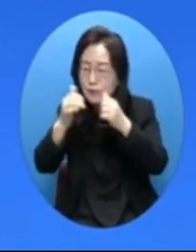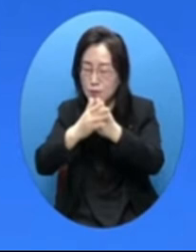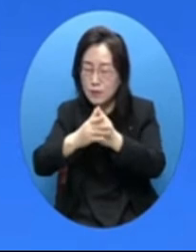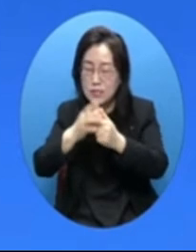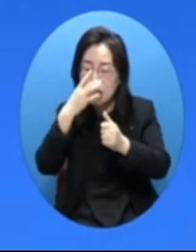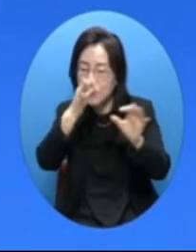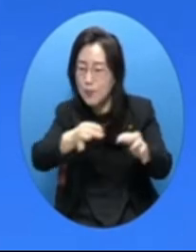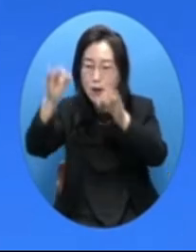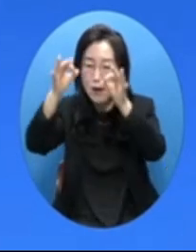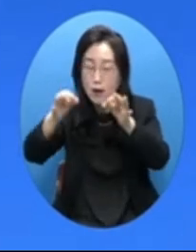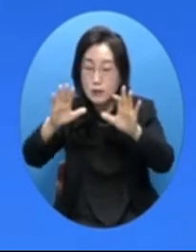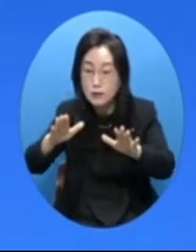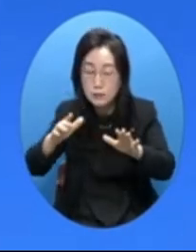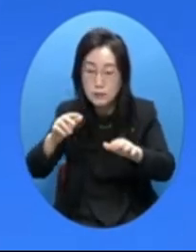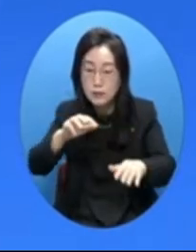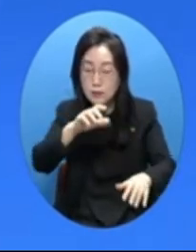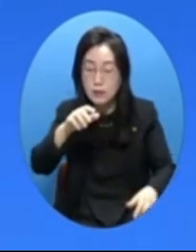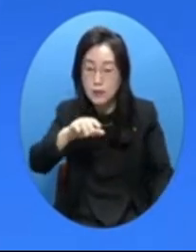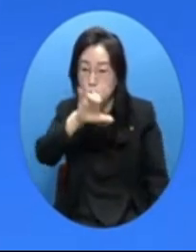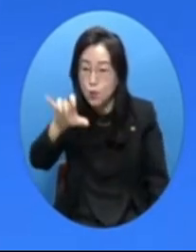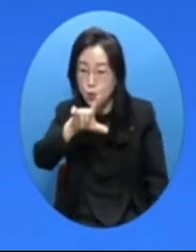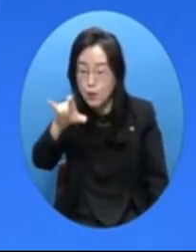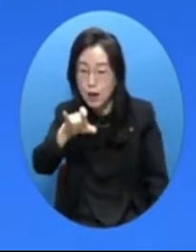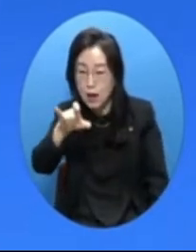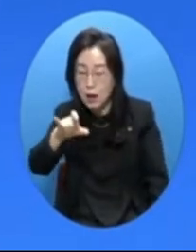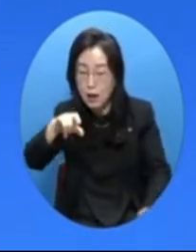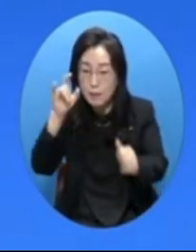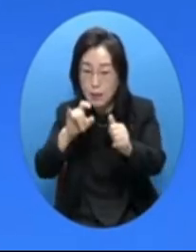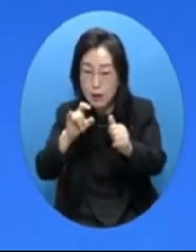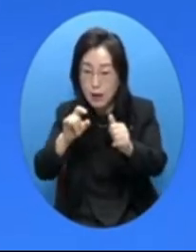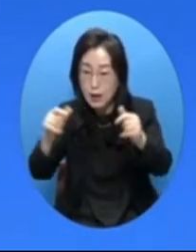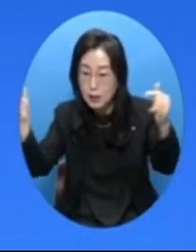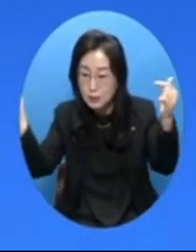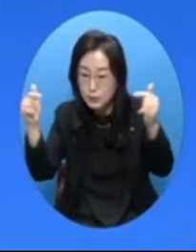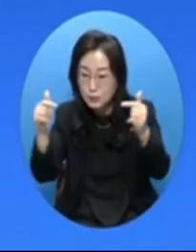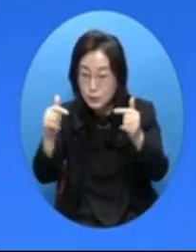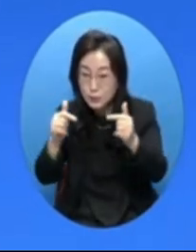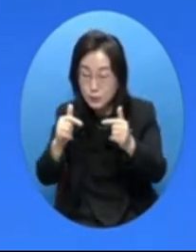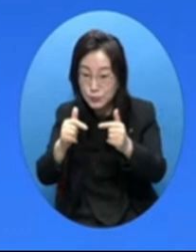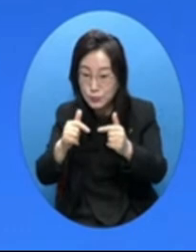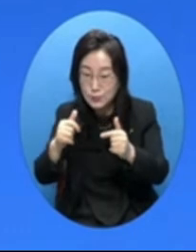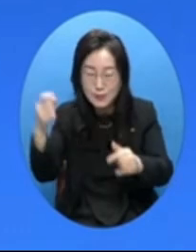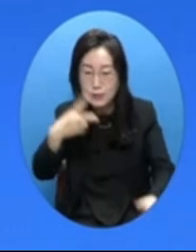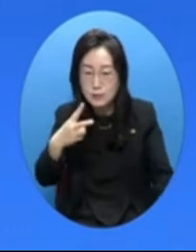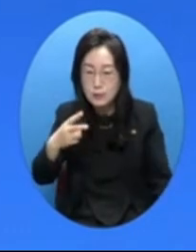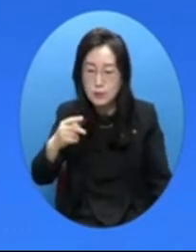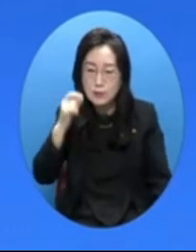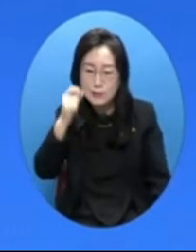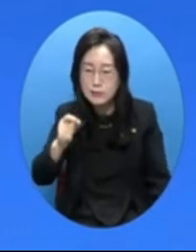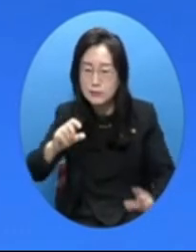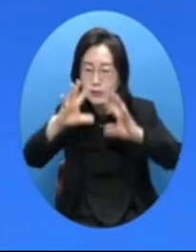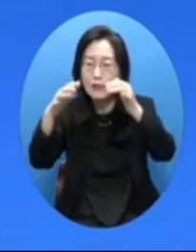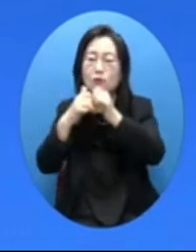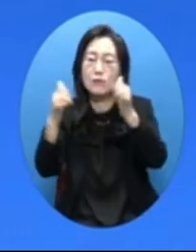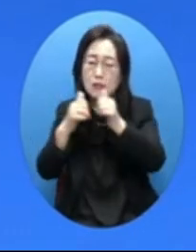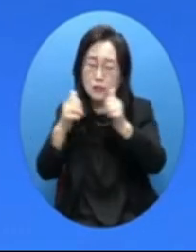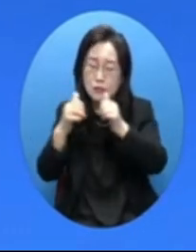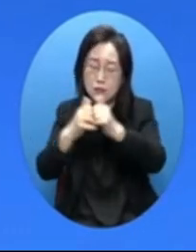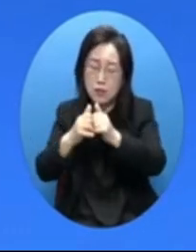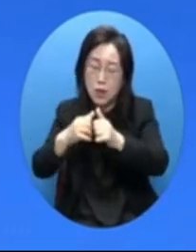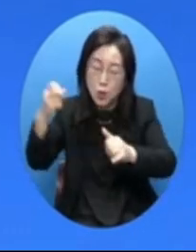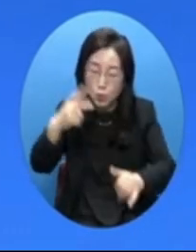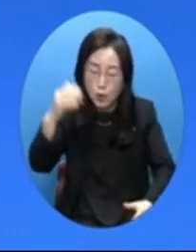코로나가 끝날 때쯤 되니까 또 우크라이나 전쟁이 또 1년 넘게 우리를 괴롭히는 그런 여력으로 우리 앞을 갈아 먹고